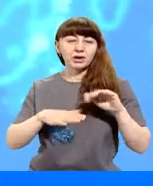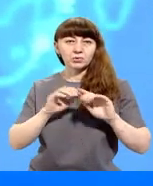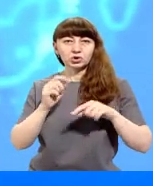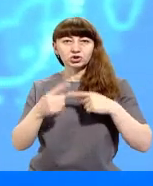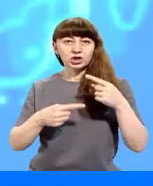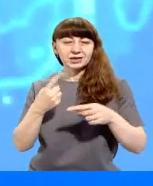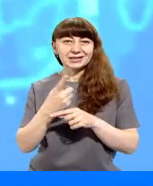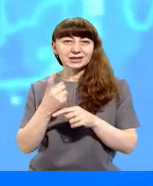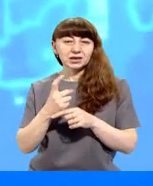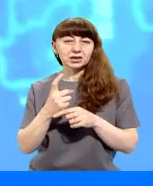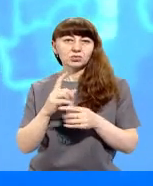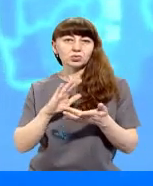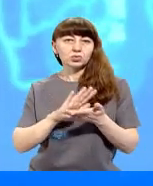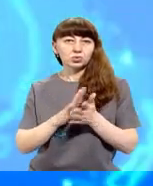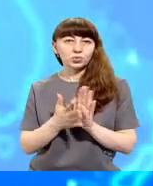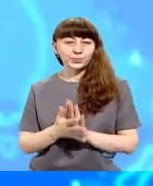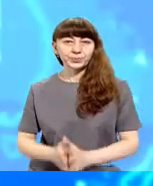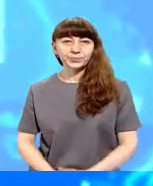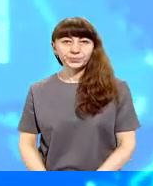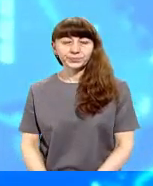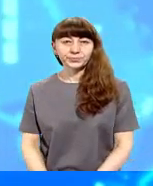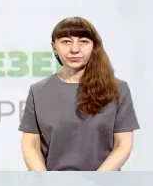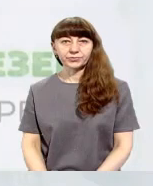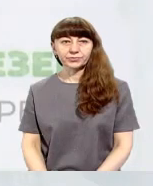посредством данного сервиса. Подробности в следующем сюжете.